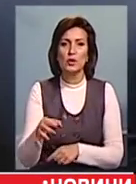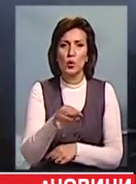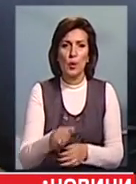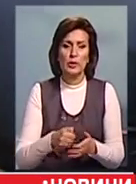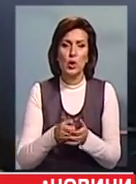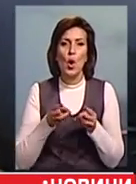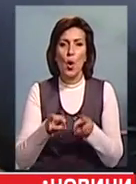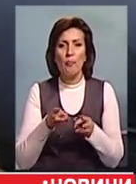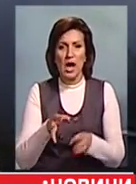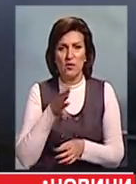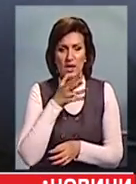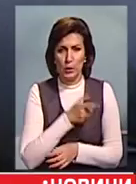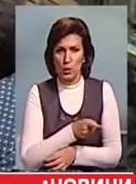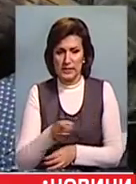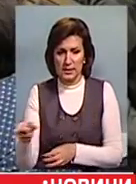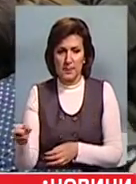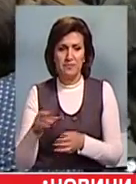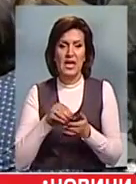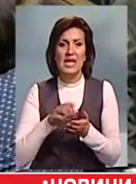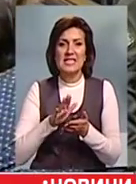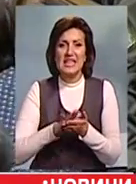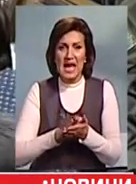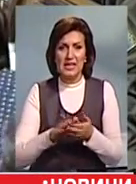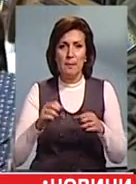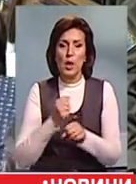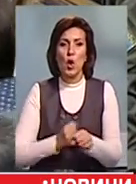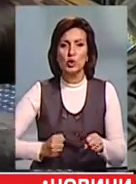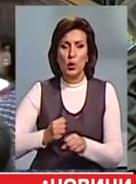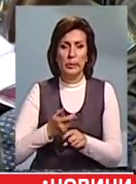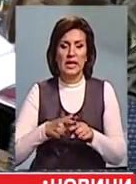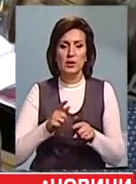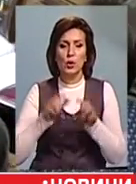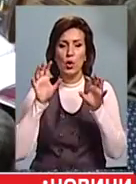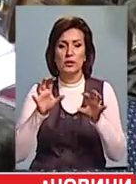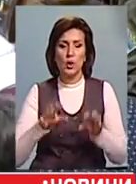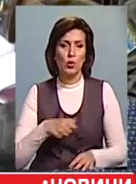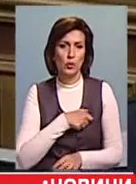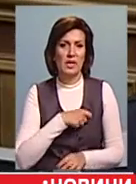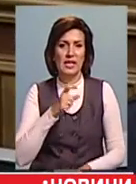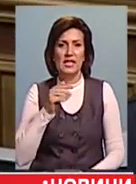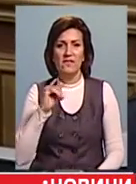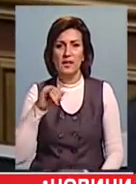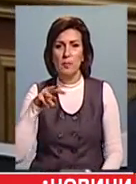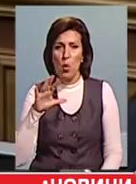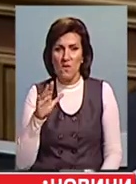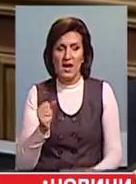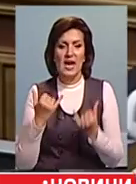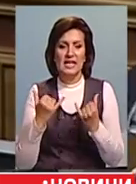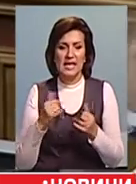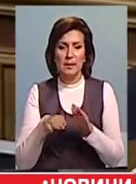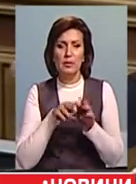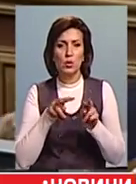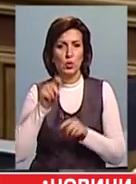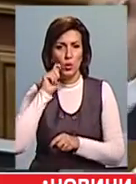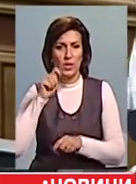до опалювального сезону. За даними розробника цього закону, депутата Єфімова, нині на